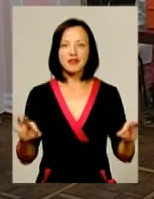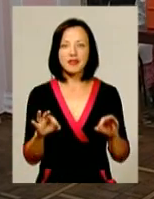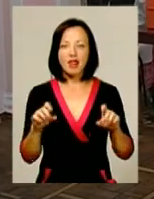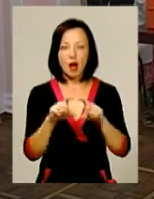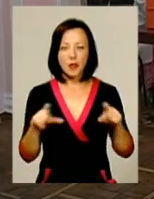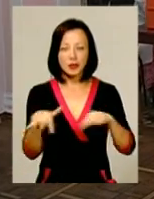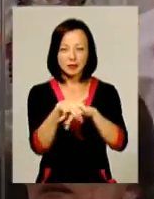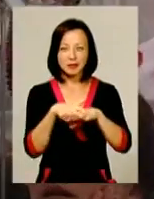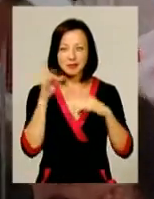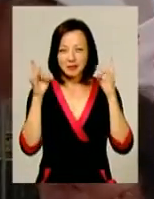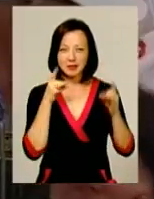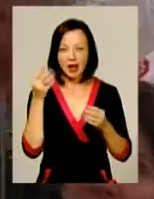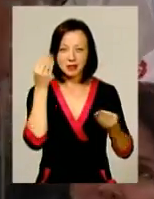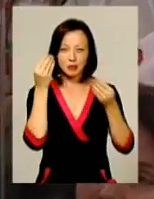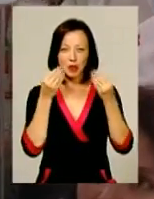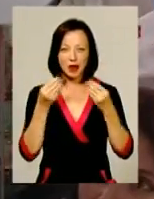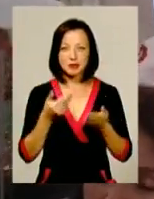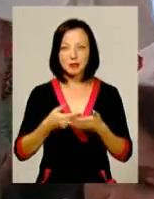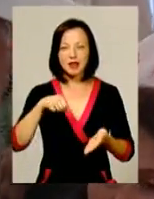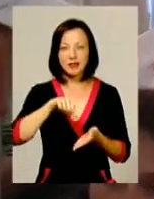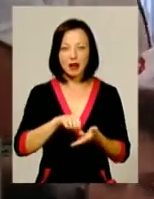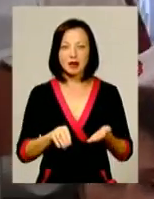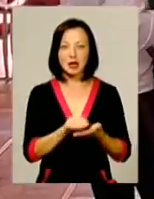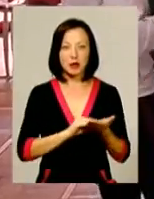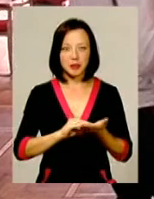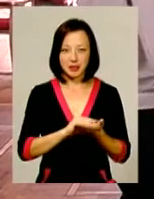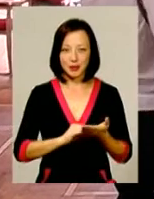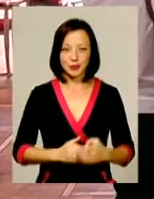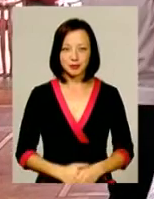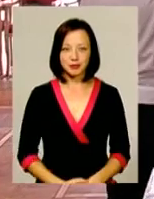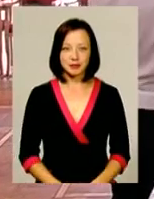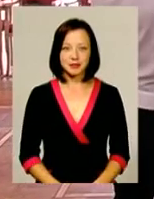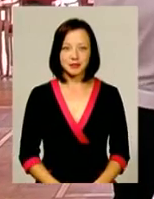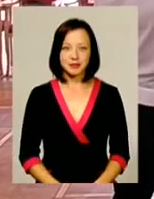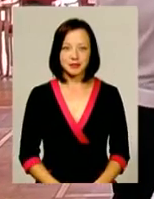та гамірно. Хто чепуриться перед виступом, хто ще репетирує.